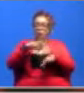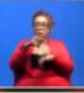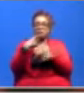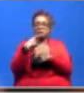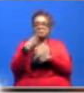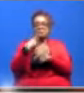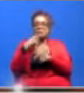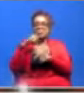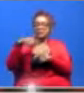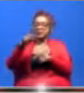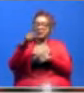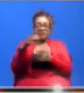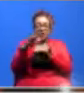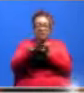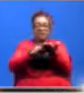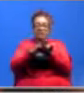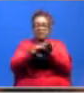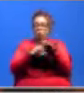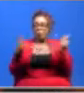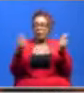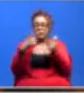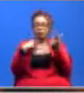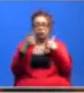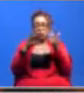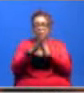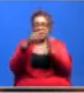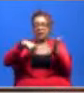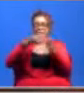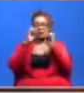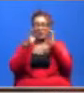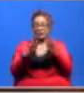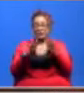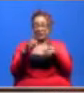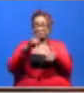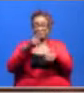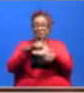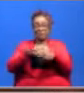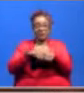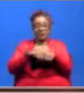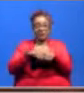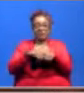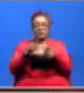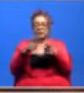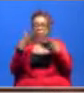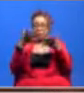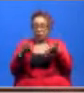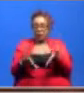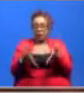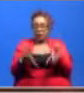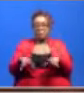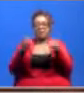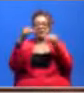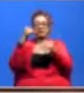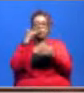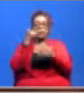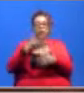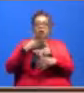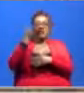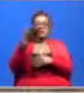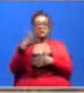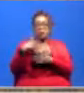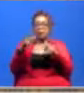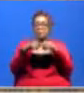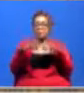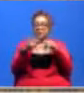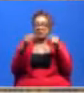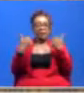akisema hakuwa katika maeneo mwafaka ya kuzungumza nasi. Baada ya muda huo hajachukua simu wala kujibu ujumbe